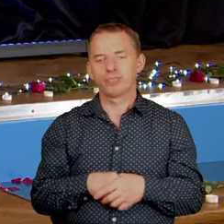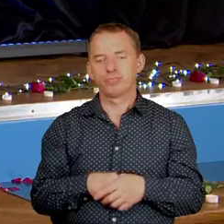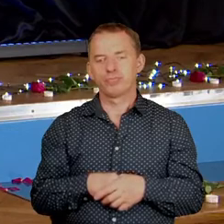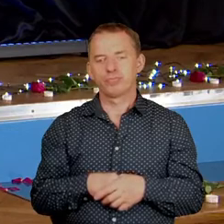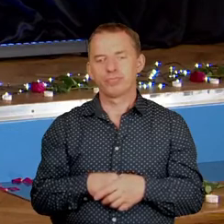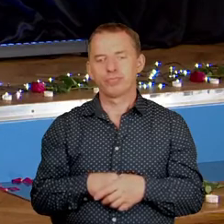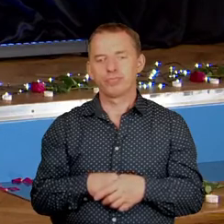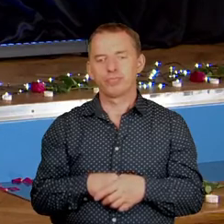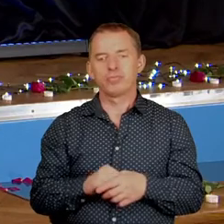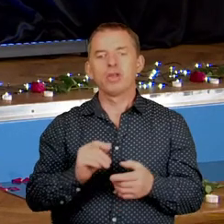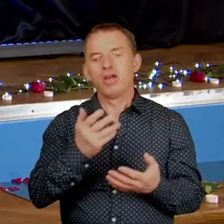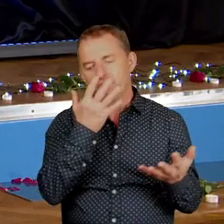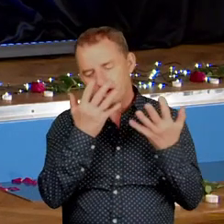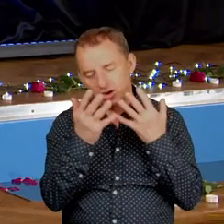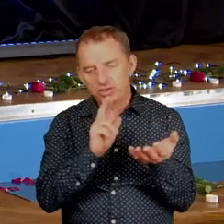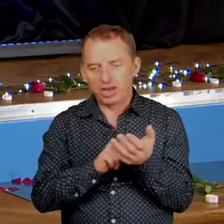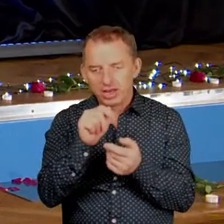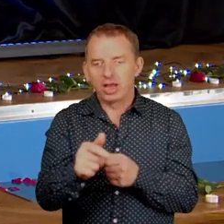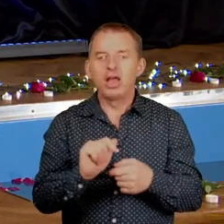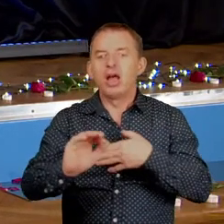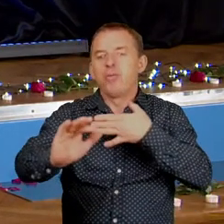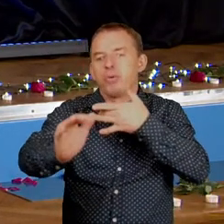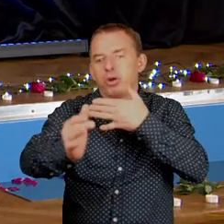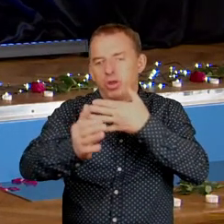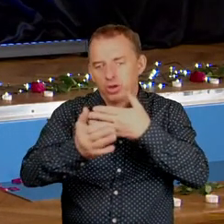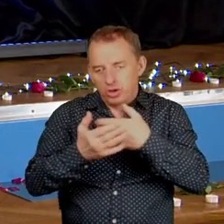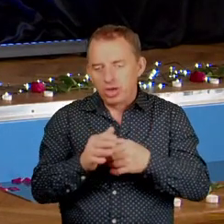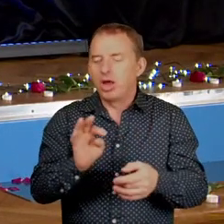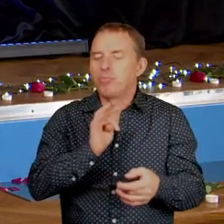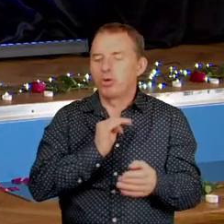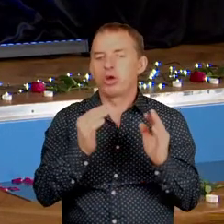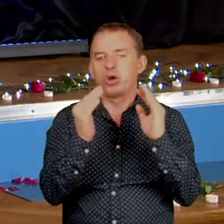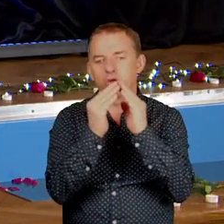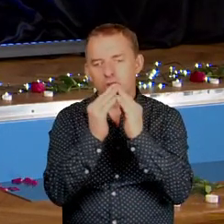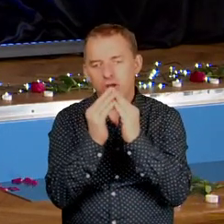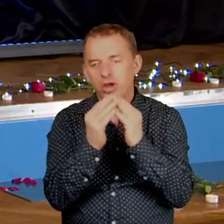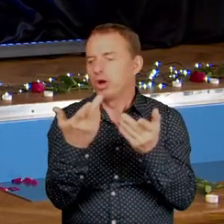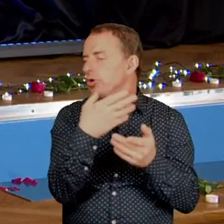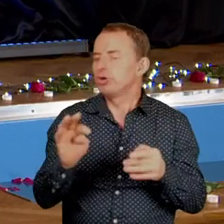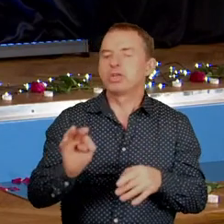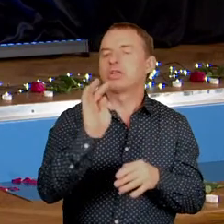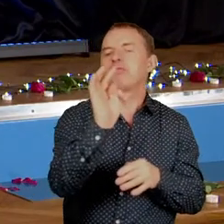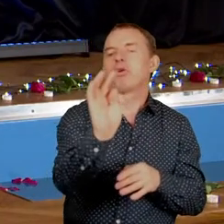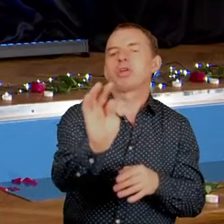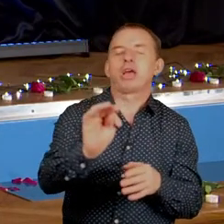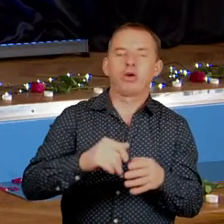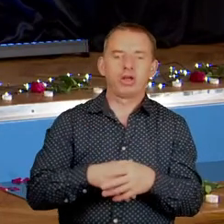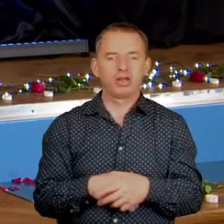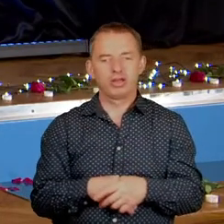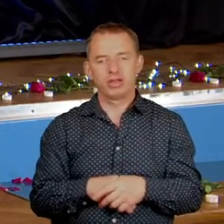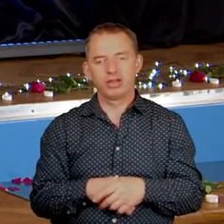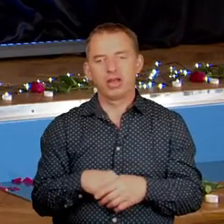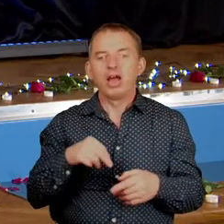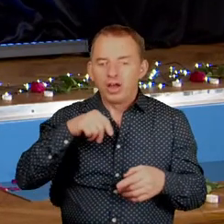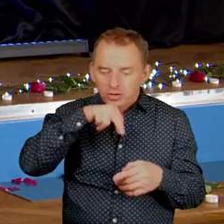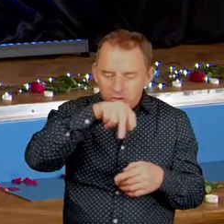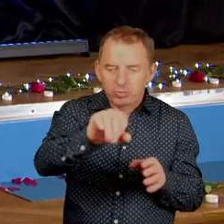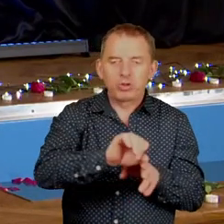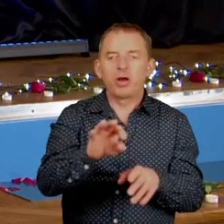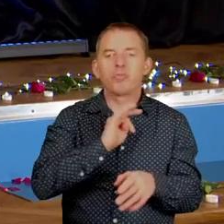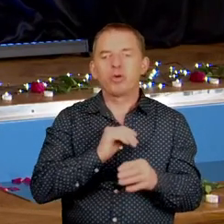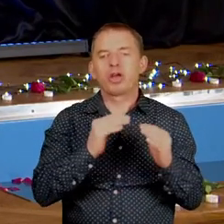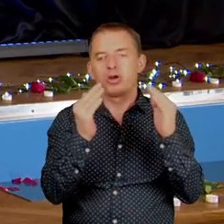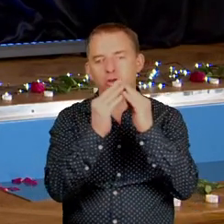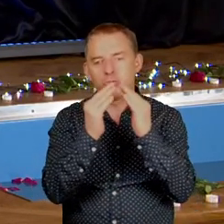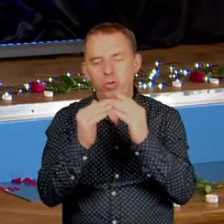house. I wygląda na to, że jesteśmy bliżej mojego domu niż twojego. Let's go home. To idźmy do mojego domu. You know, there's